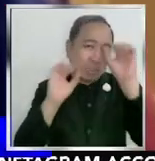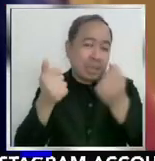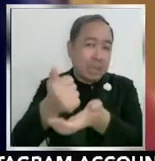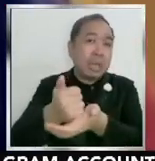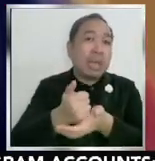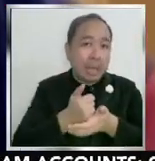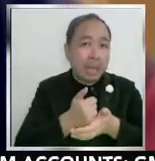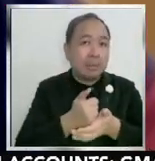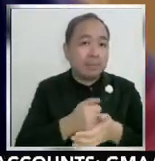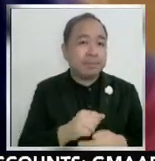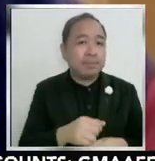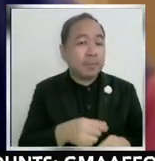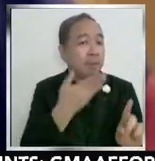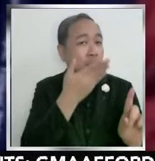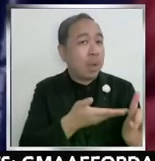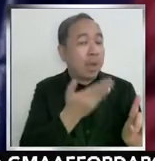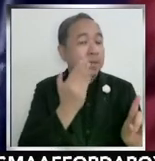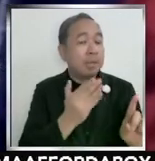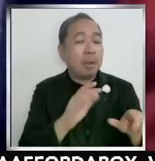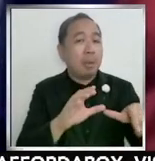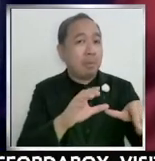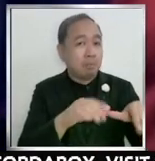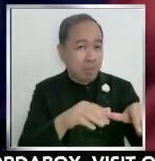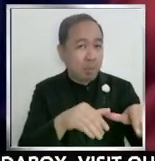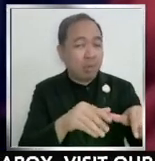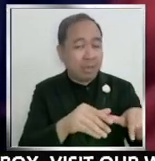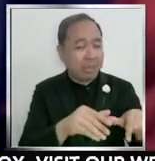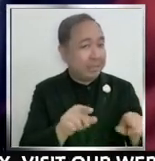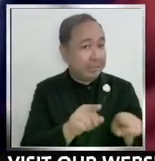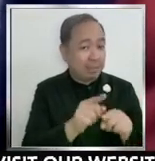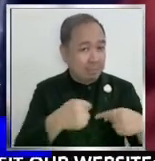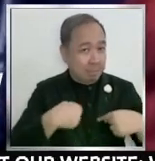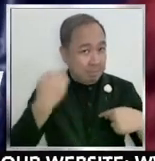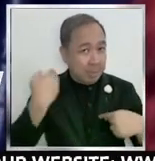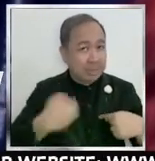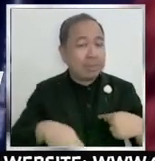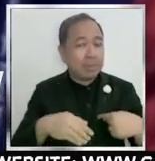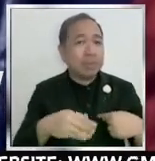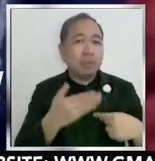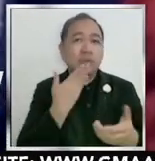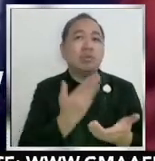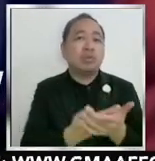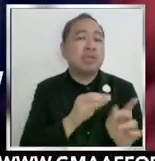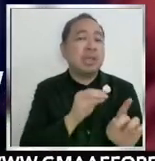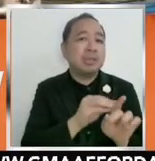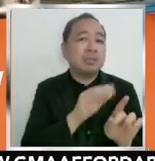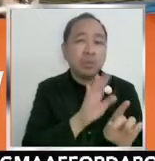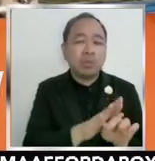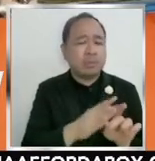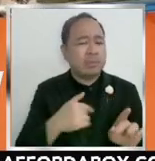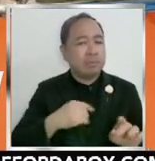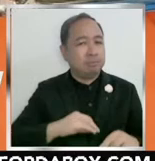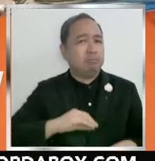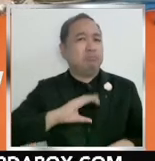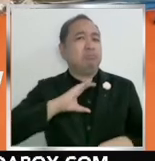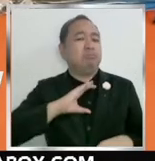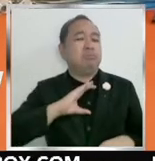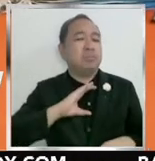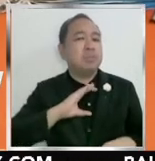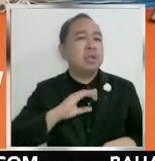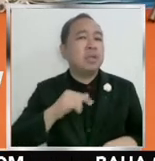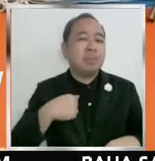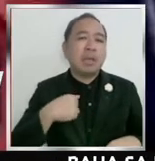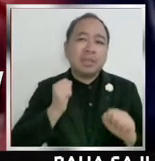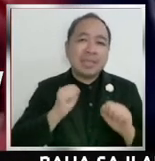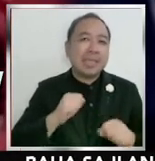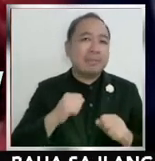tao na may kapansanan tulad ko, malaki ang naitutulong sa sports sa akin. Nagkaroon ako ng tiwala sa sarili. Ginamit ko ito para maabot ang